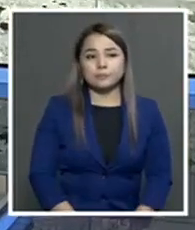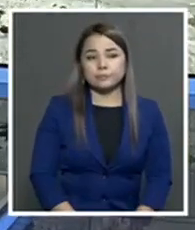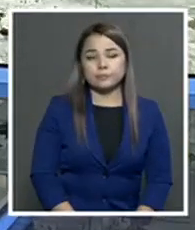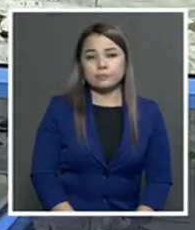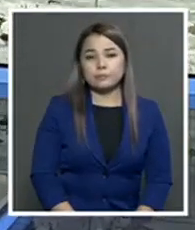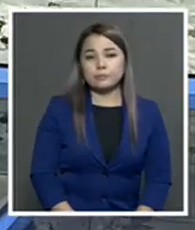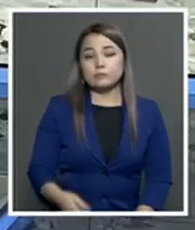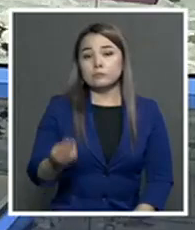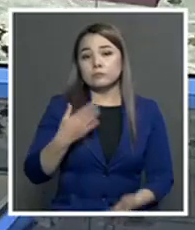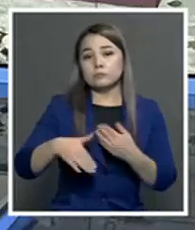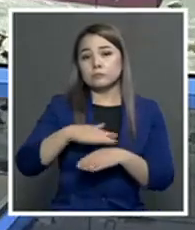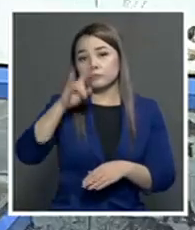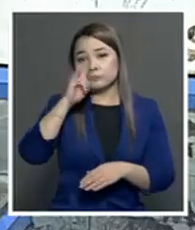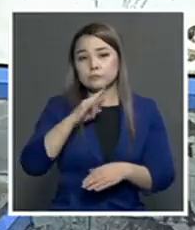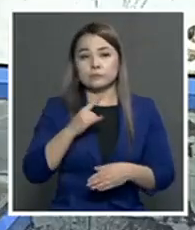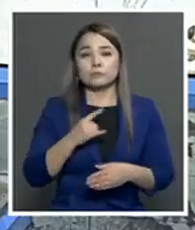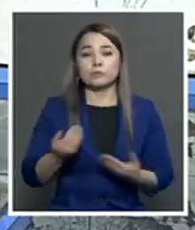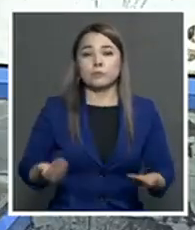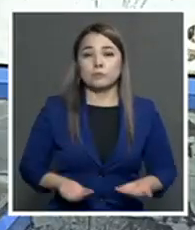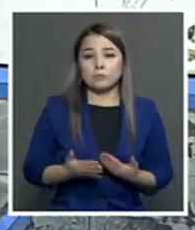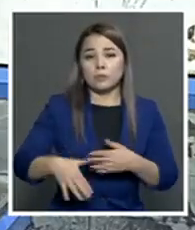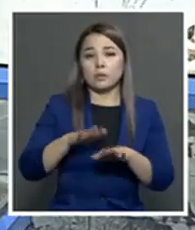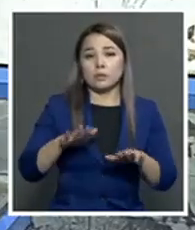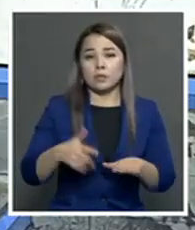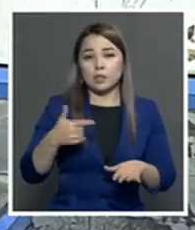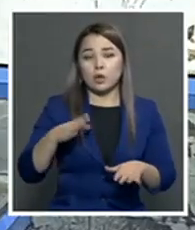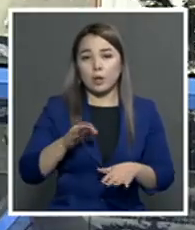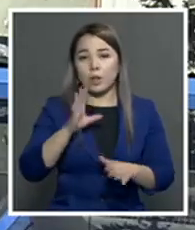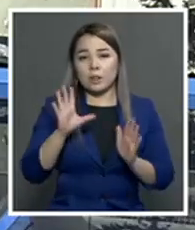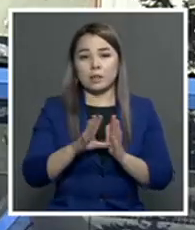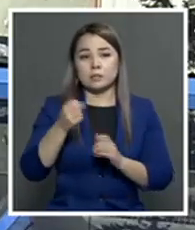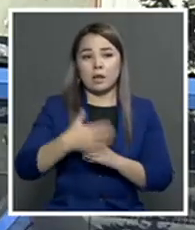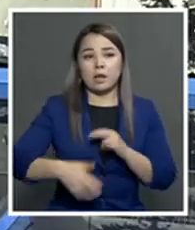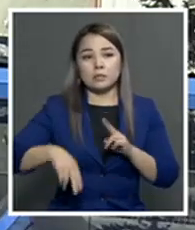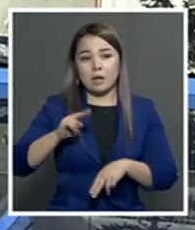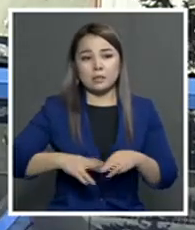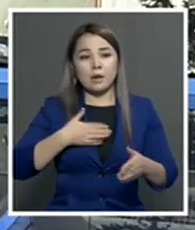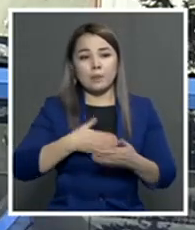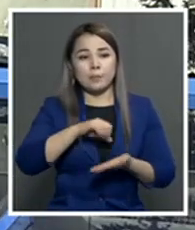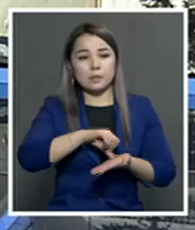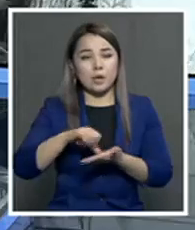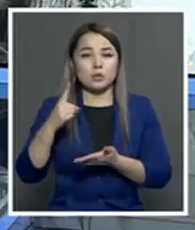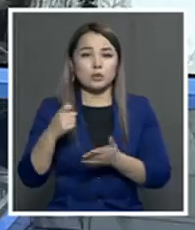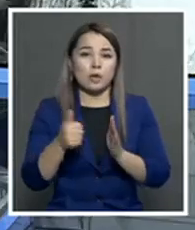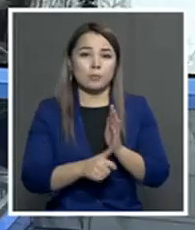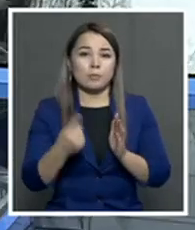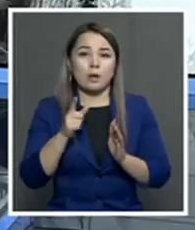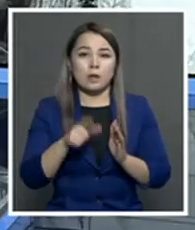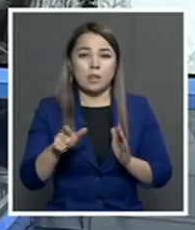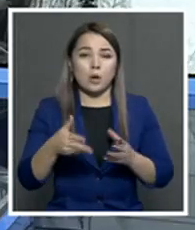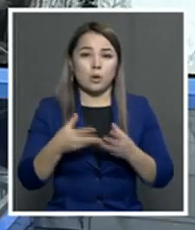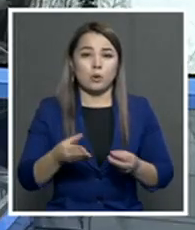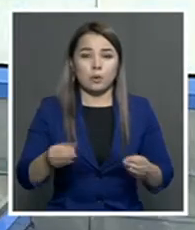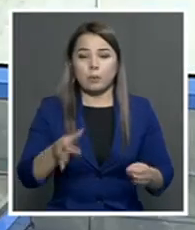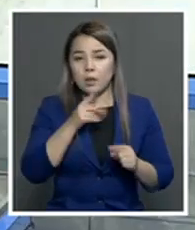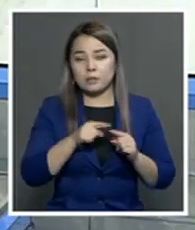Елге оралсақ, Шығыс Қазақстанда тұрғысын гидроэлектростанциясының құрылысына атсалысқан 161 адам көктемнен бері